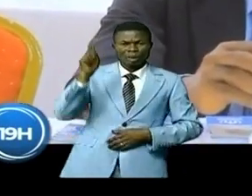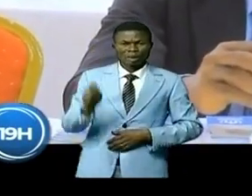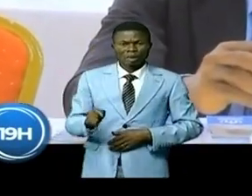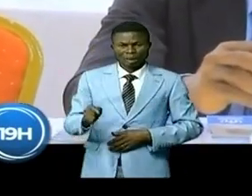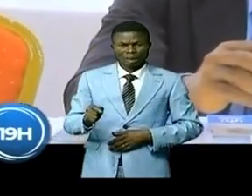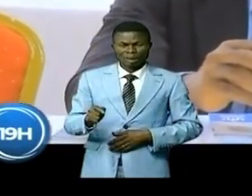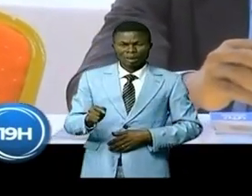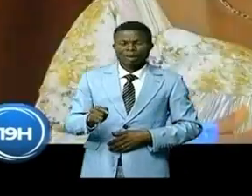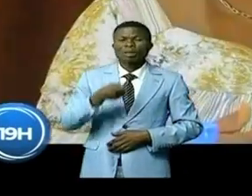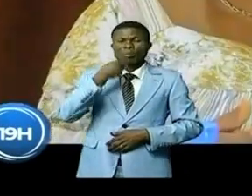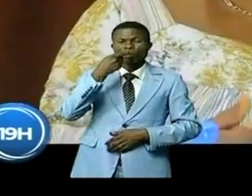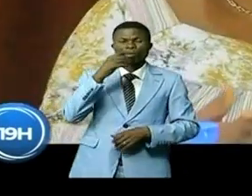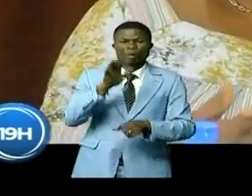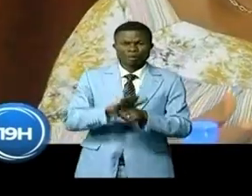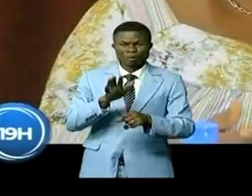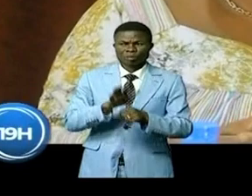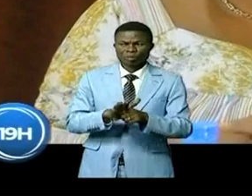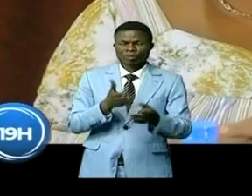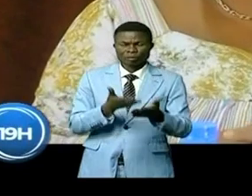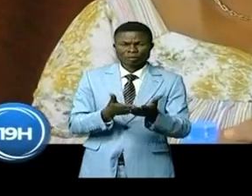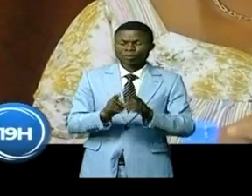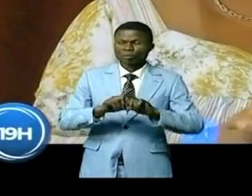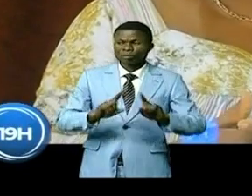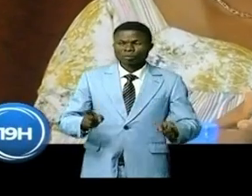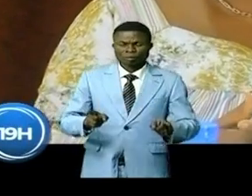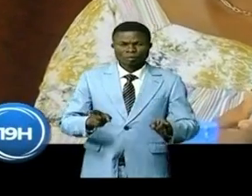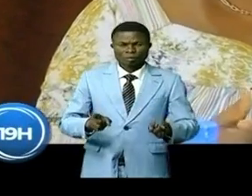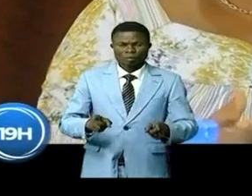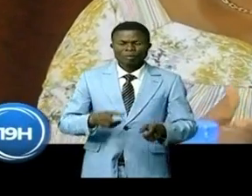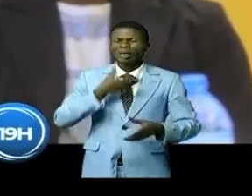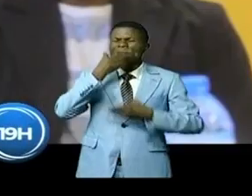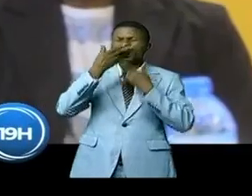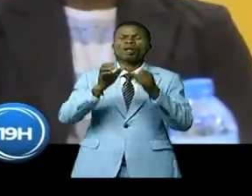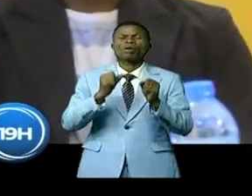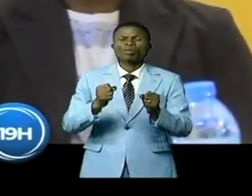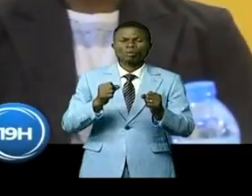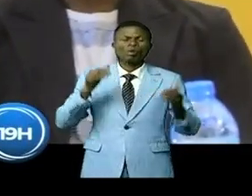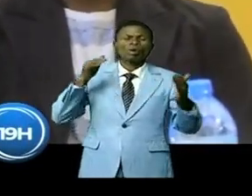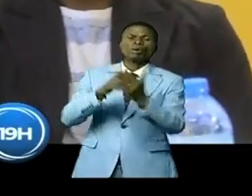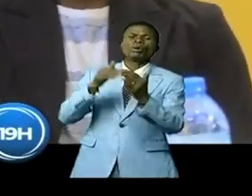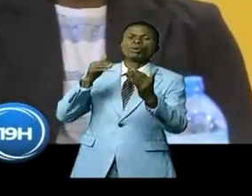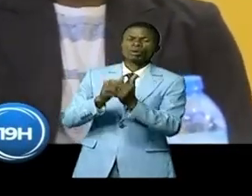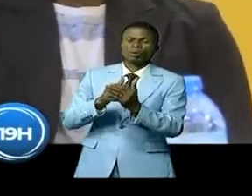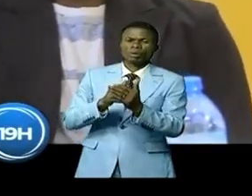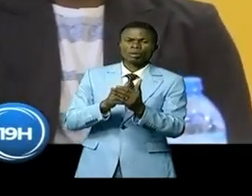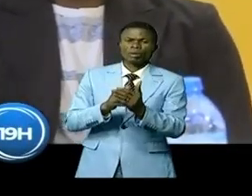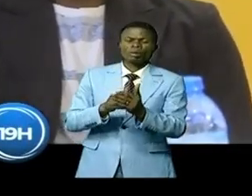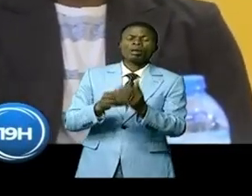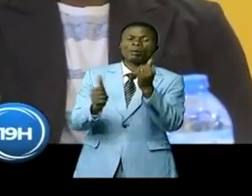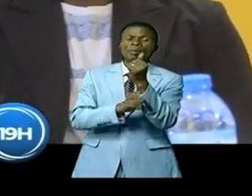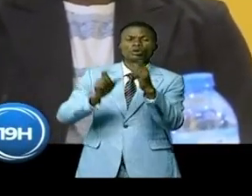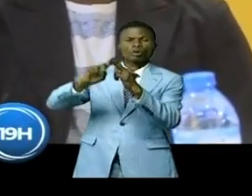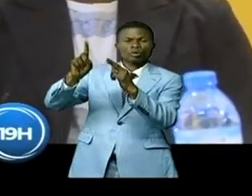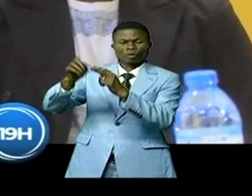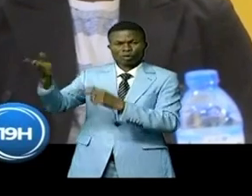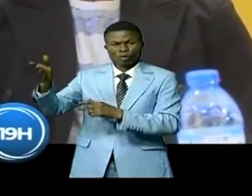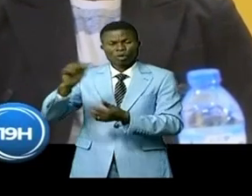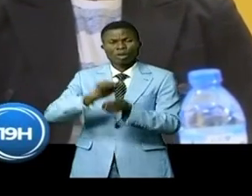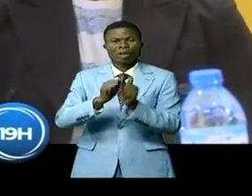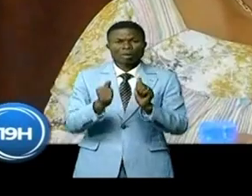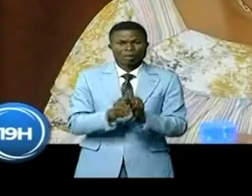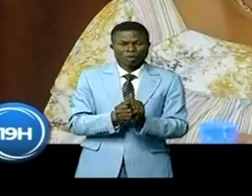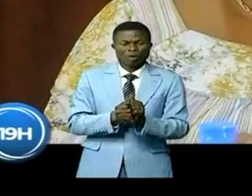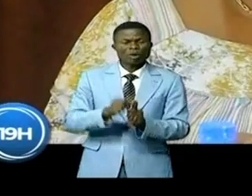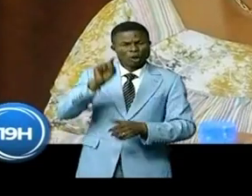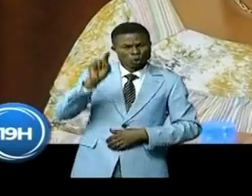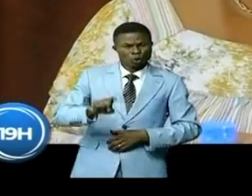mauvaise habitude, si on peut dire, même des crimes pour s'attaquer aux sites de déplacés. C'est une situation qui